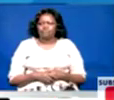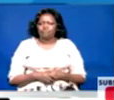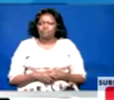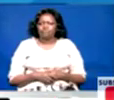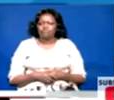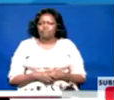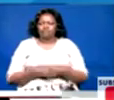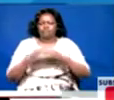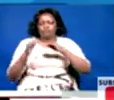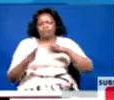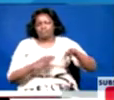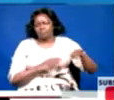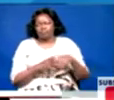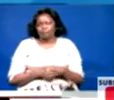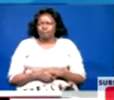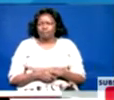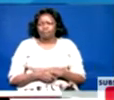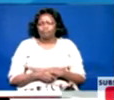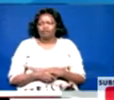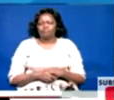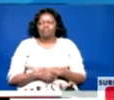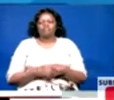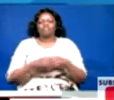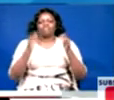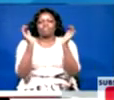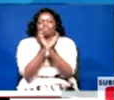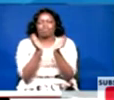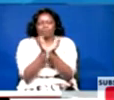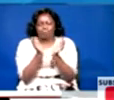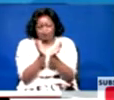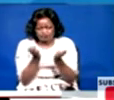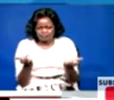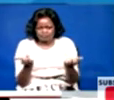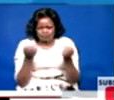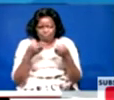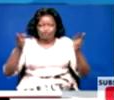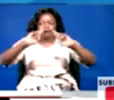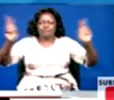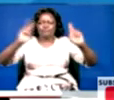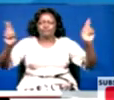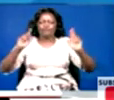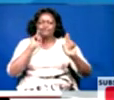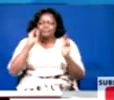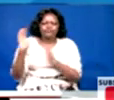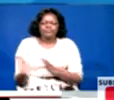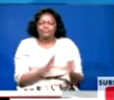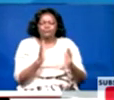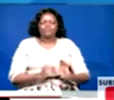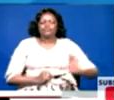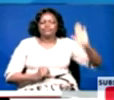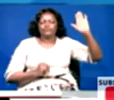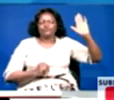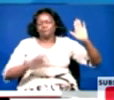Naam, kwingineko ni kuwa uwanja wa michezo wa kimataifa wa Moi huko Kasarani sasa uko tayari kwa maandalizi ya sherehe ya kumwapisha rais